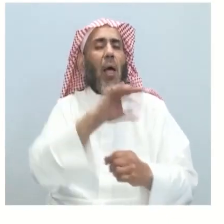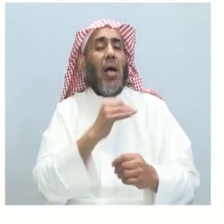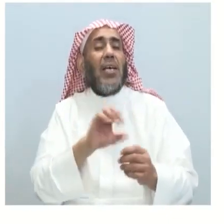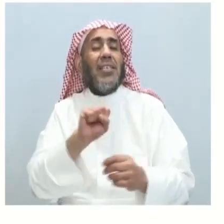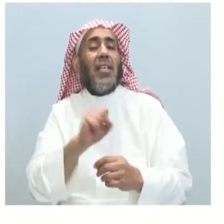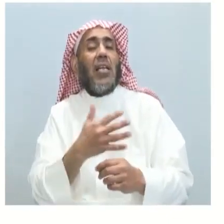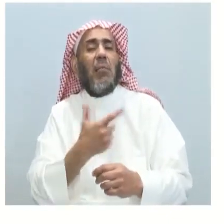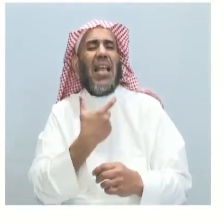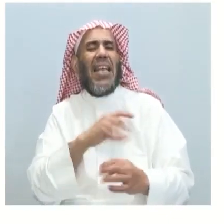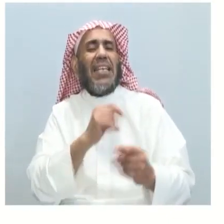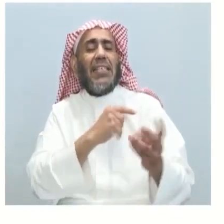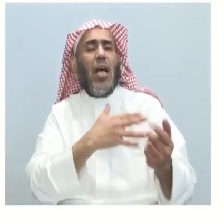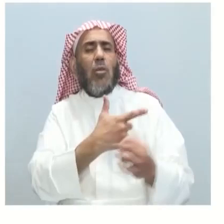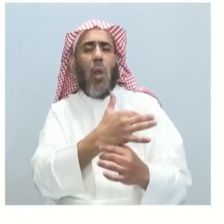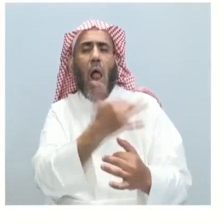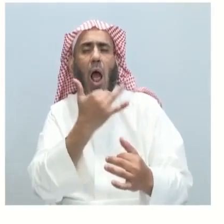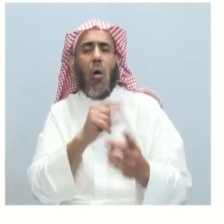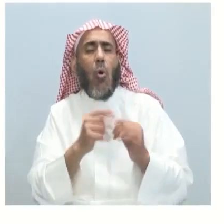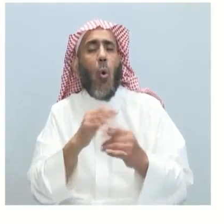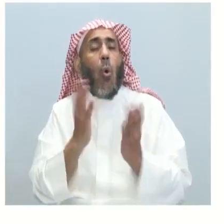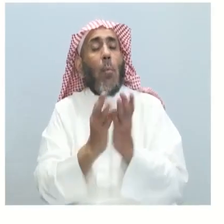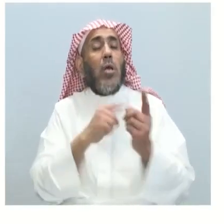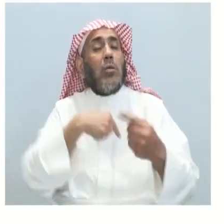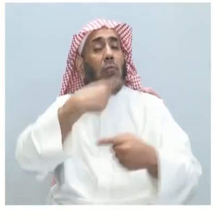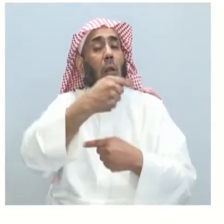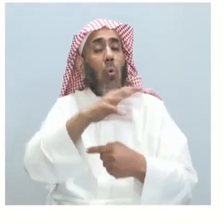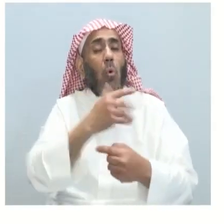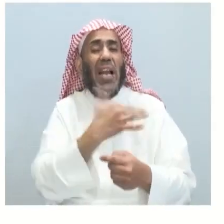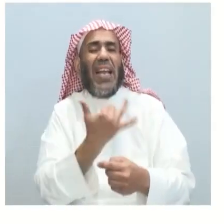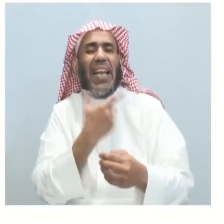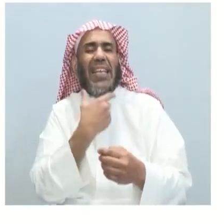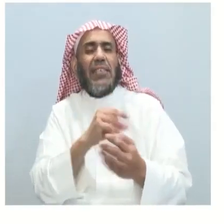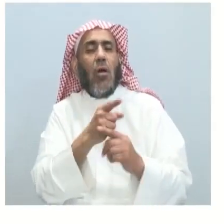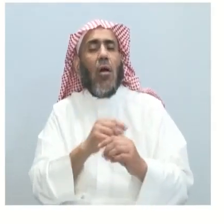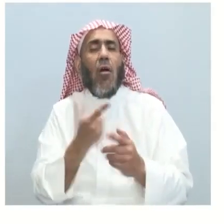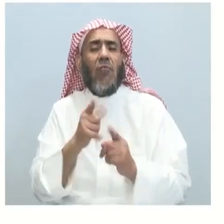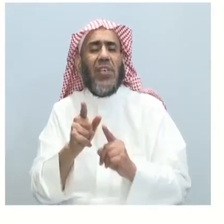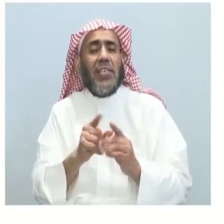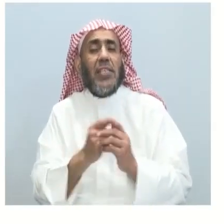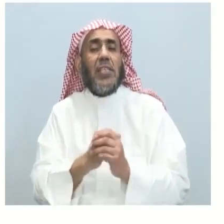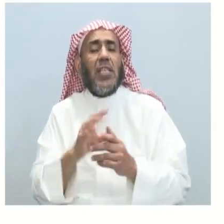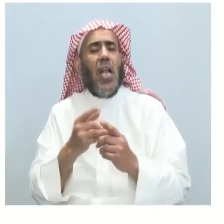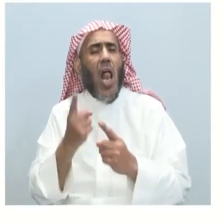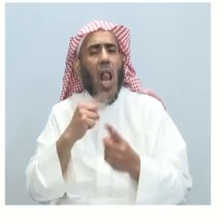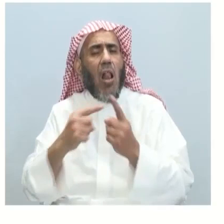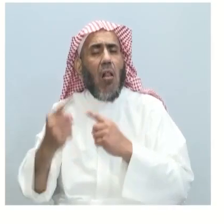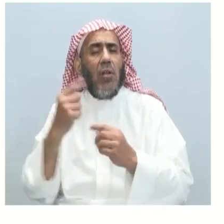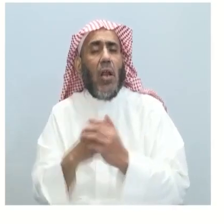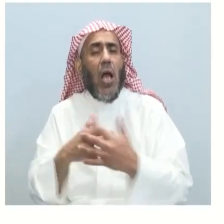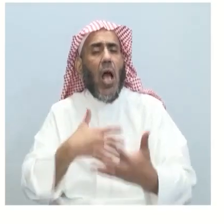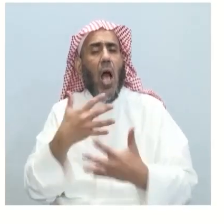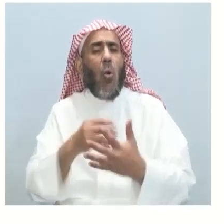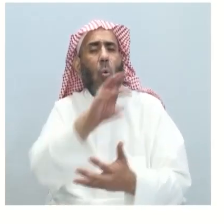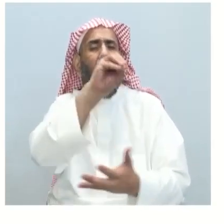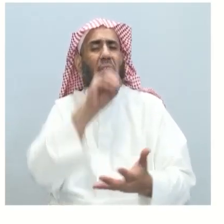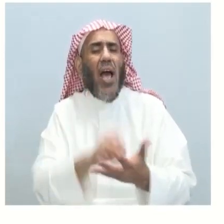الانجليزي وهذا ايضا التاثر بالادب الغربي وبالمد التي ظهرت في الادب الانجليزي خاصه في تلك الفتره يعني حاولوا نقل